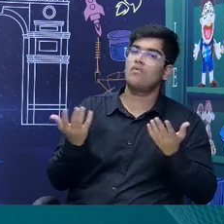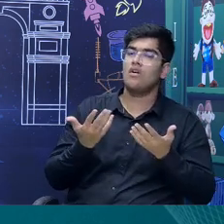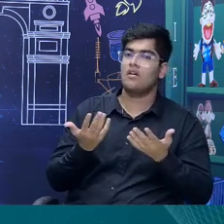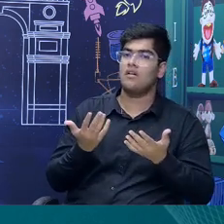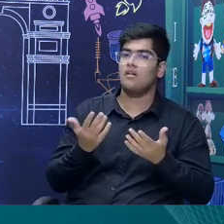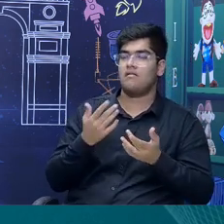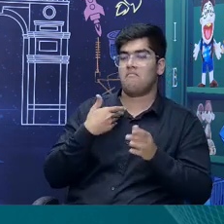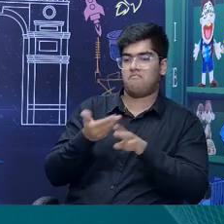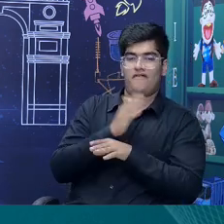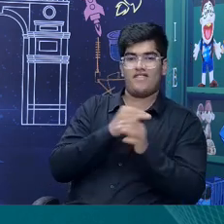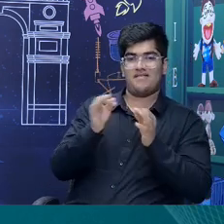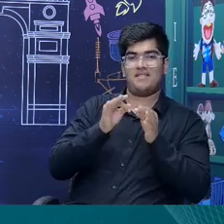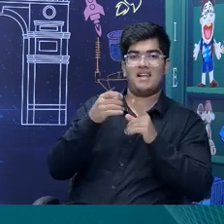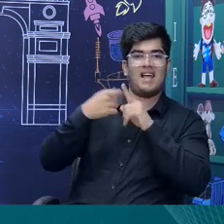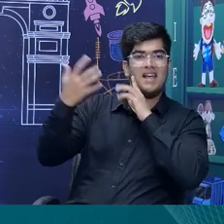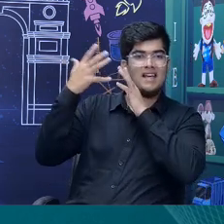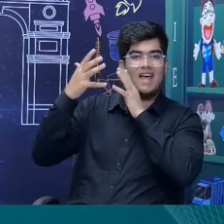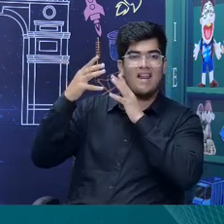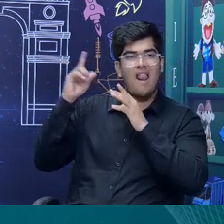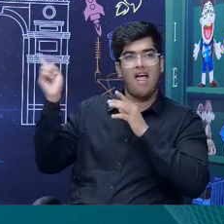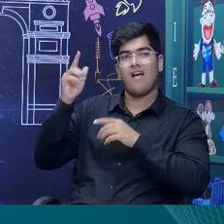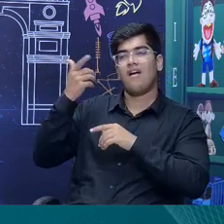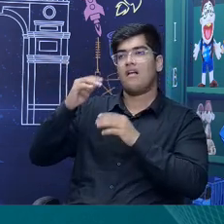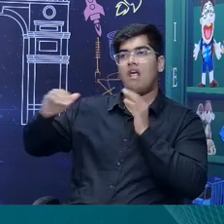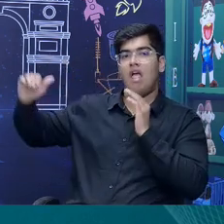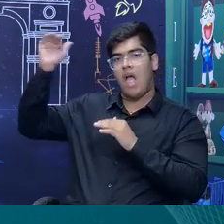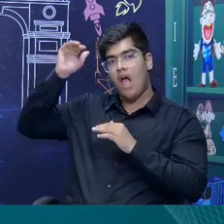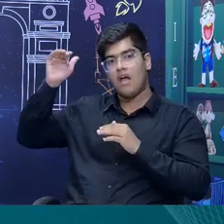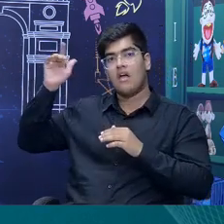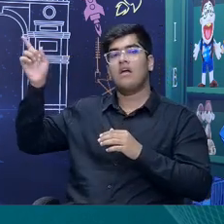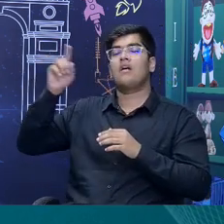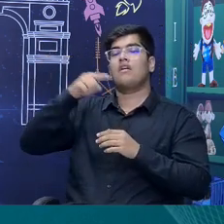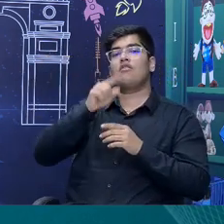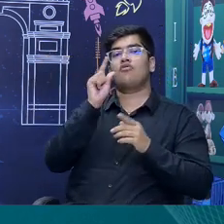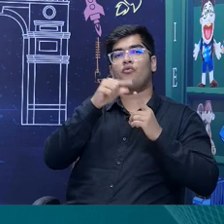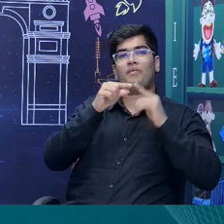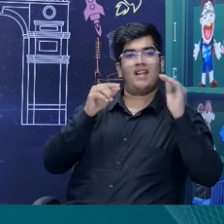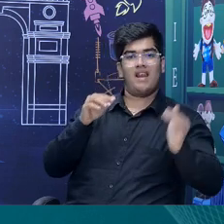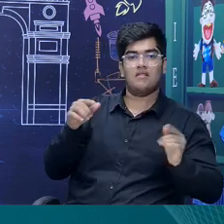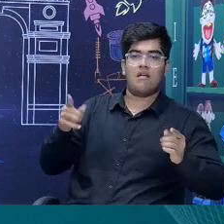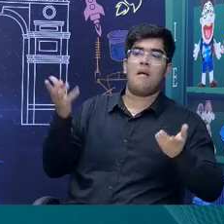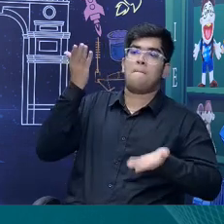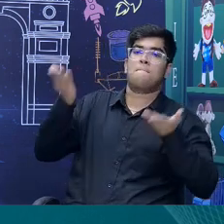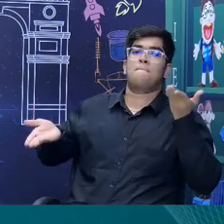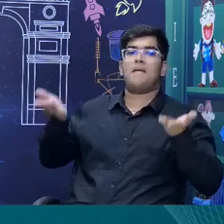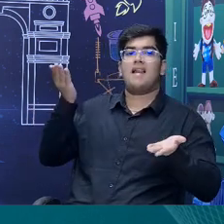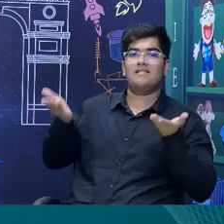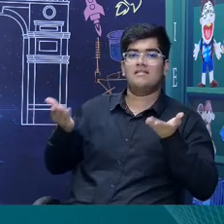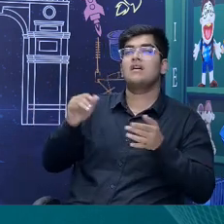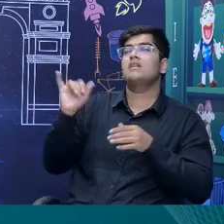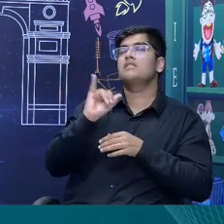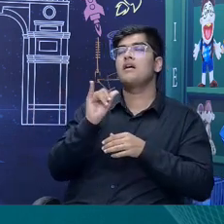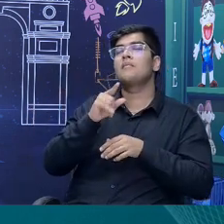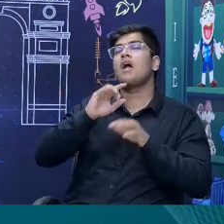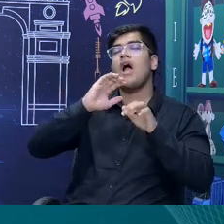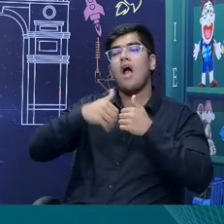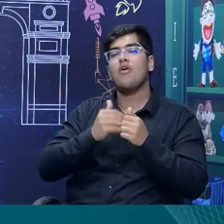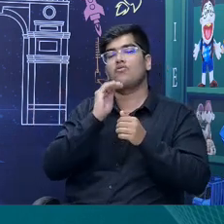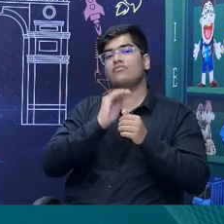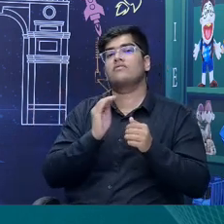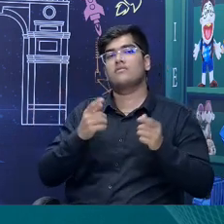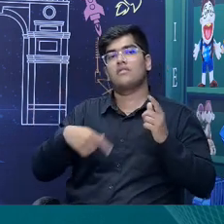इस डिफरेंट फ्रॉम डेट एन उत्तर प्रदेश और देवर मेंटेंनिंग एन बैलेंस राइट विच इस हेल्पफुल पर दी कन मी सो दे हैव तू एक्सप्लेन